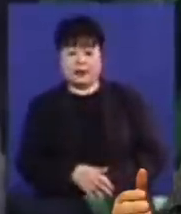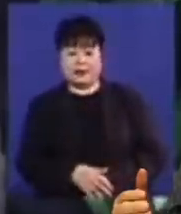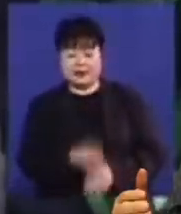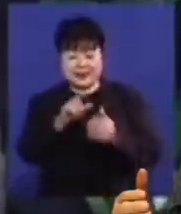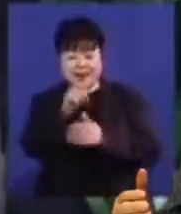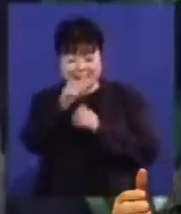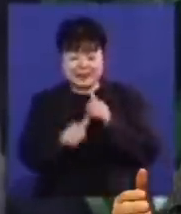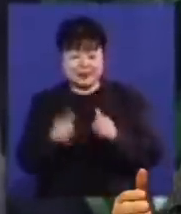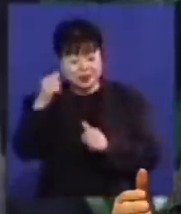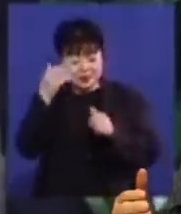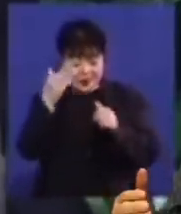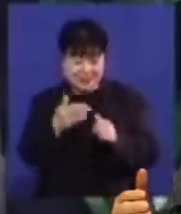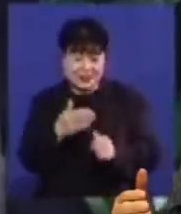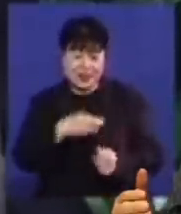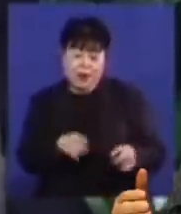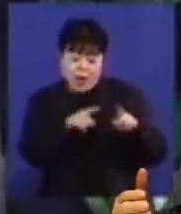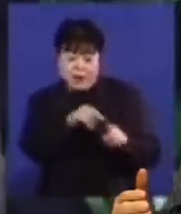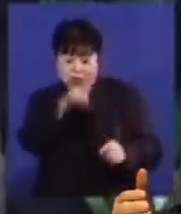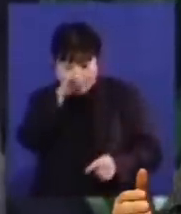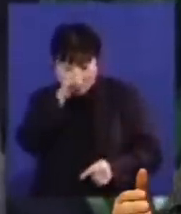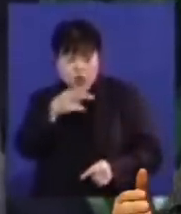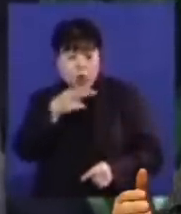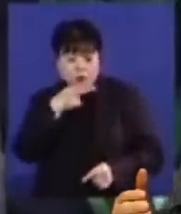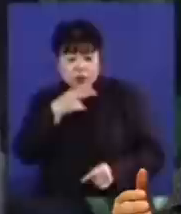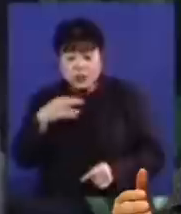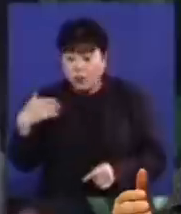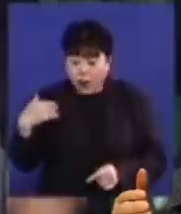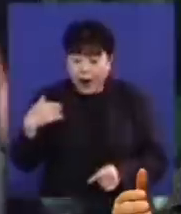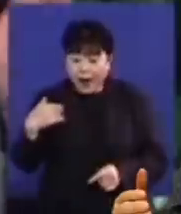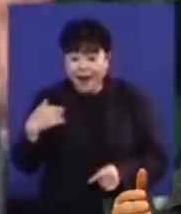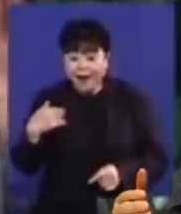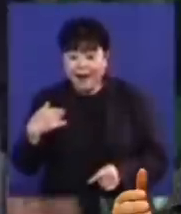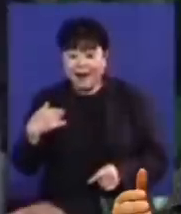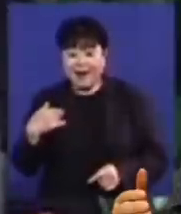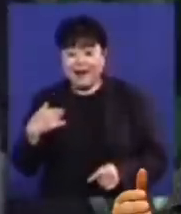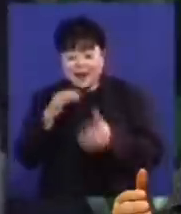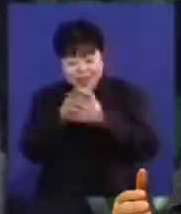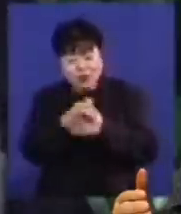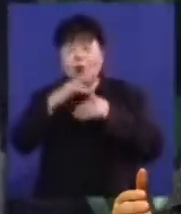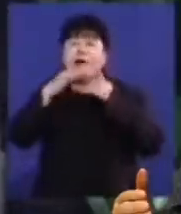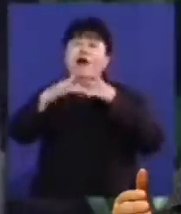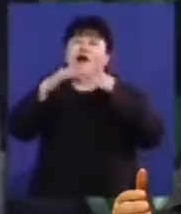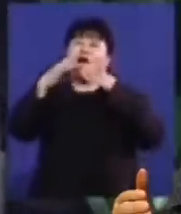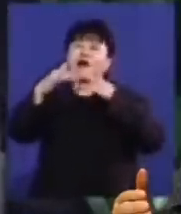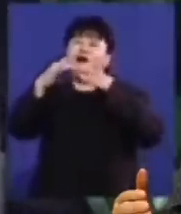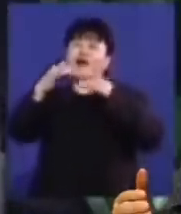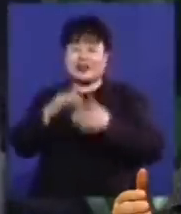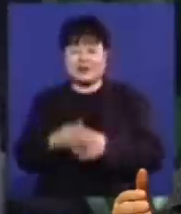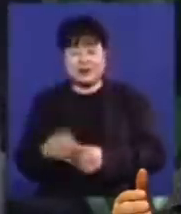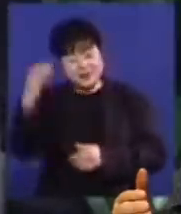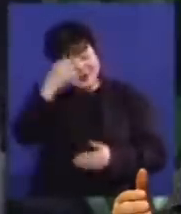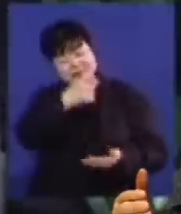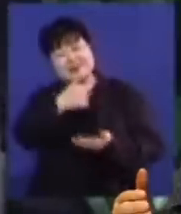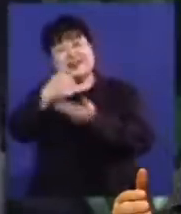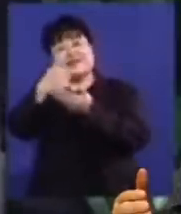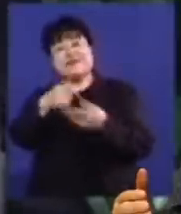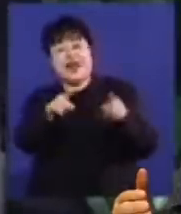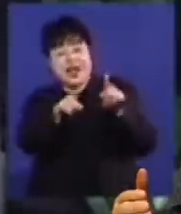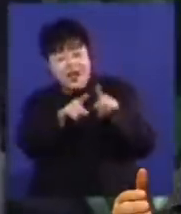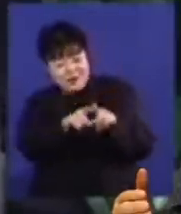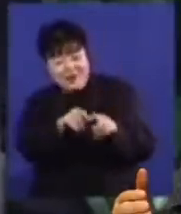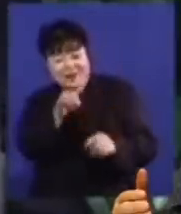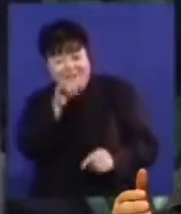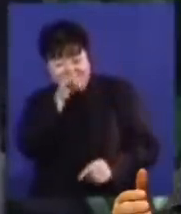때 하나님 성령이 정말 나와 같이 계신지 안 계신지 모를 때 기도하면서 방언을 하게 되면 방언이 내